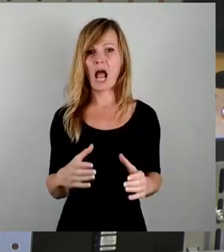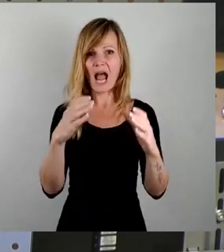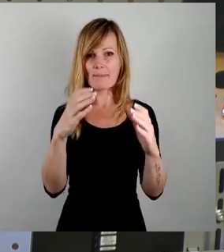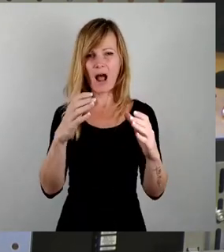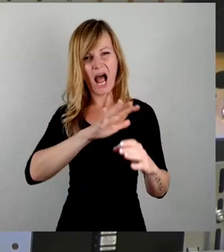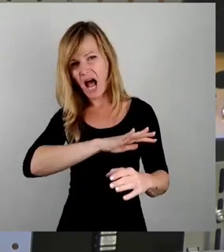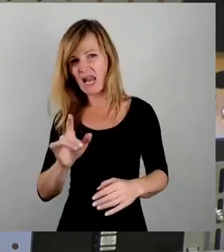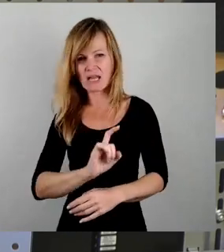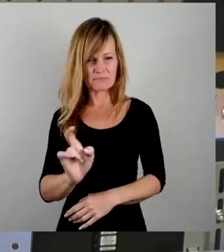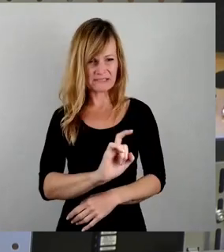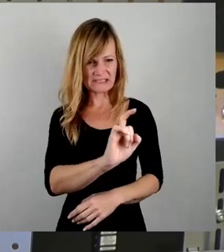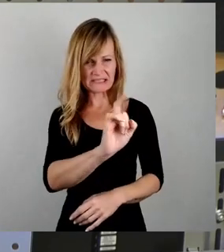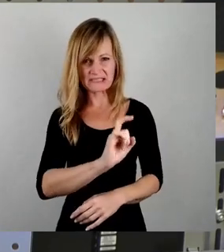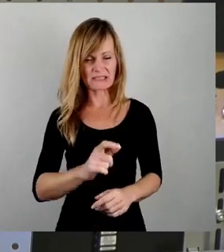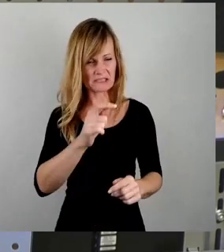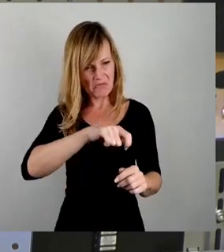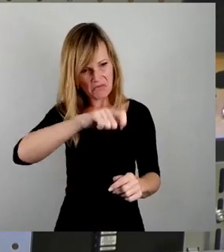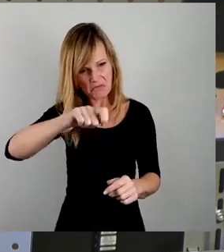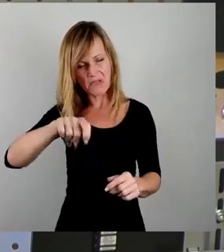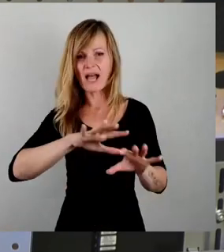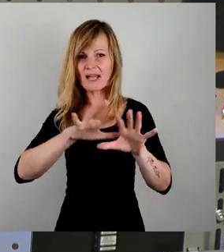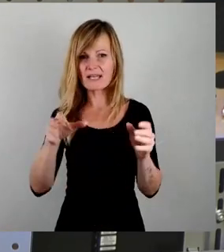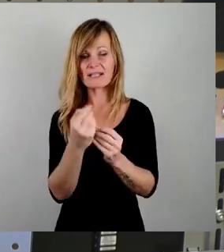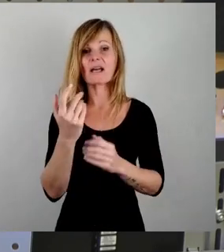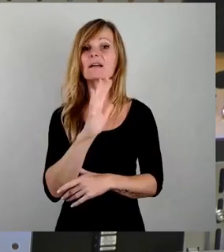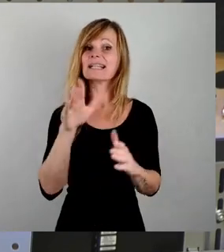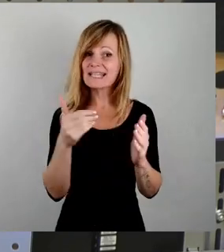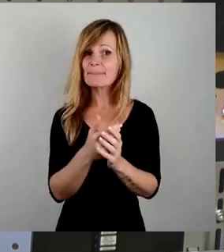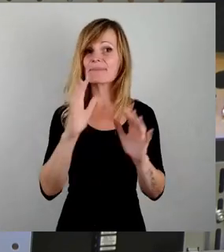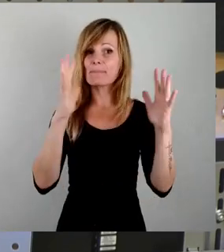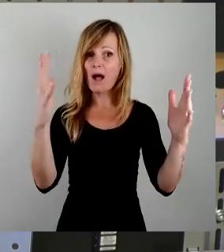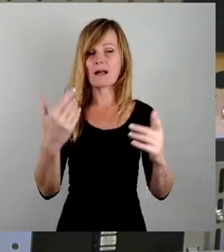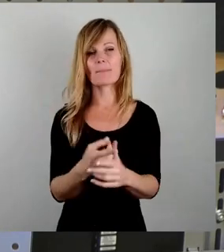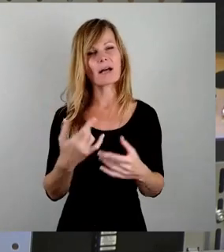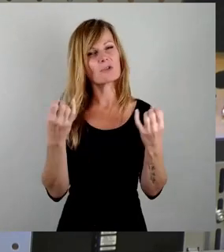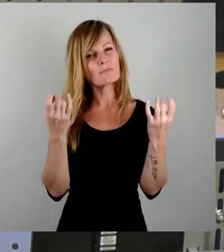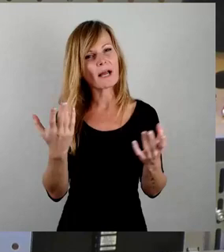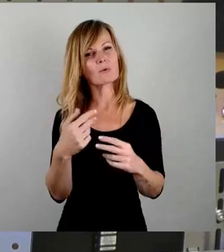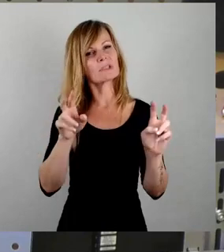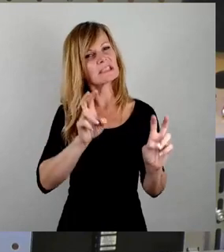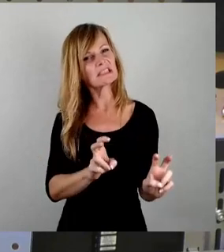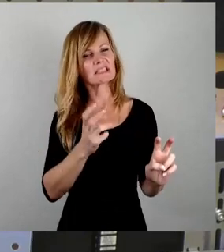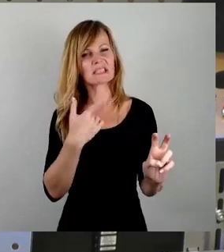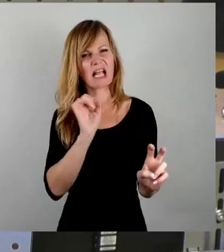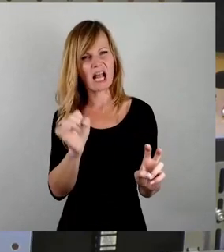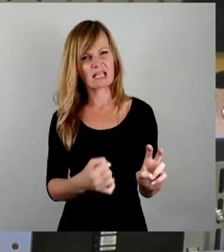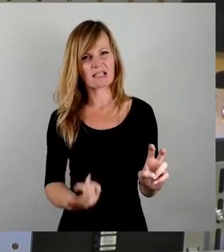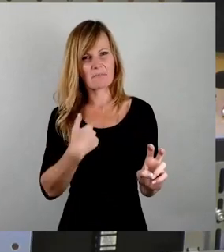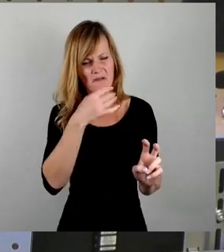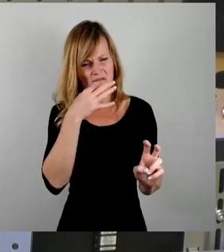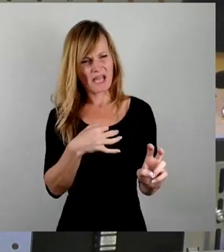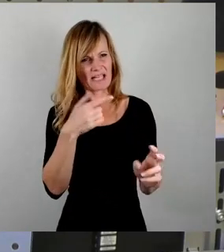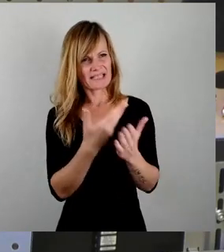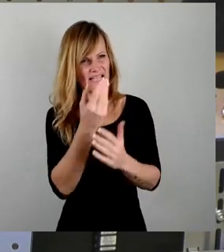den Parks, die es tatsächlich auch gibt, entspannen. Man fragt sich immer, ist das jetzt Kunst oder ist das keine Kunst, ist das